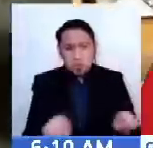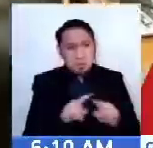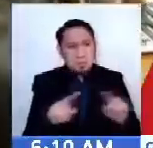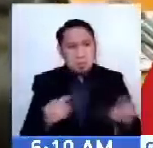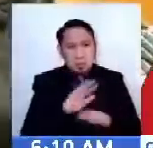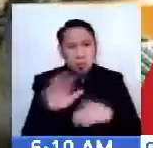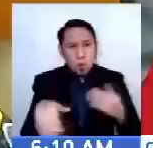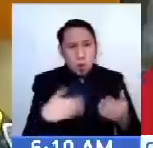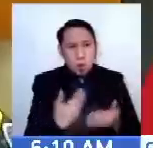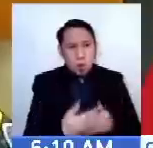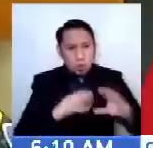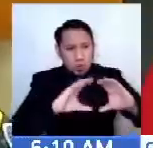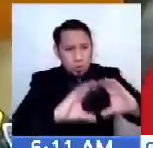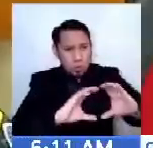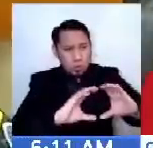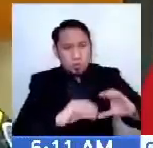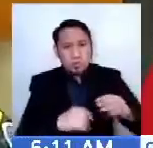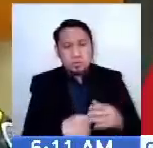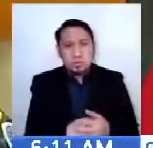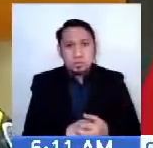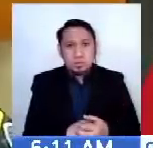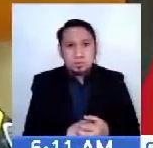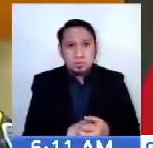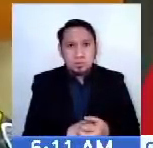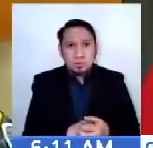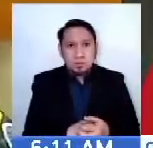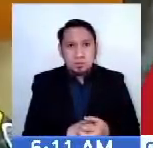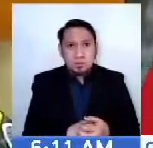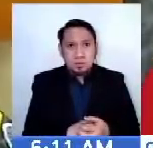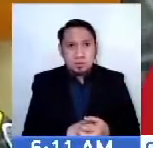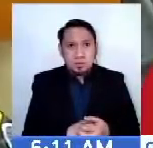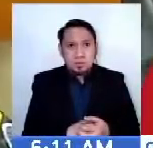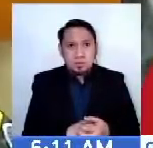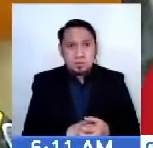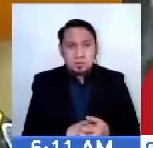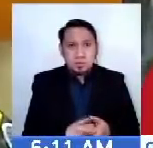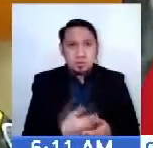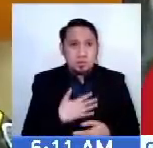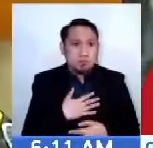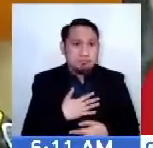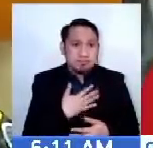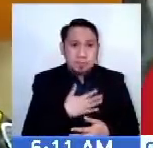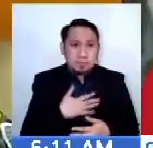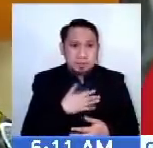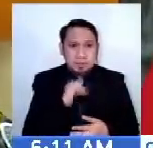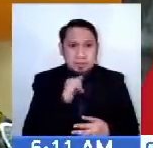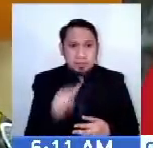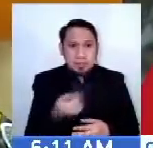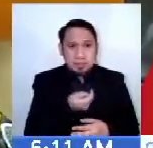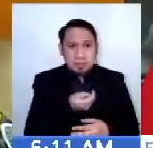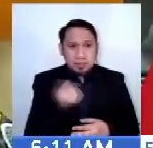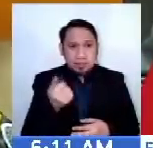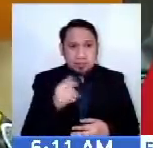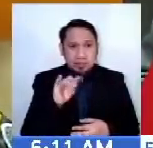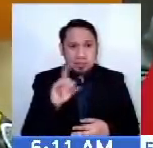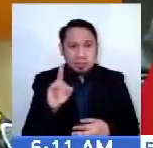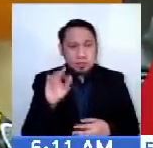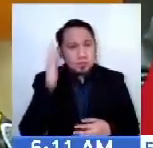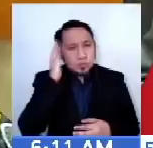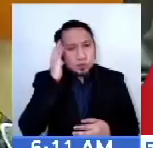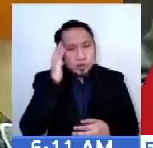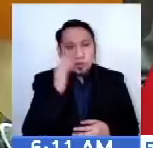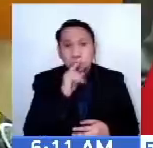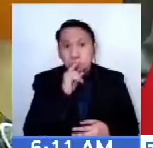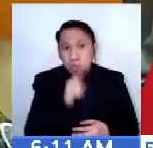nasa 1,000 piraso. Mas mainam din daw kung hindi binura ang cluster precinct ID para malaman kung totoo